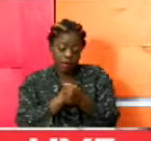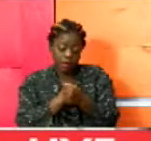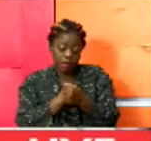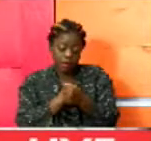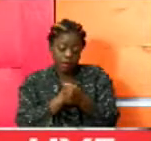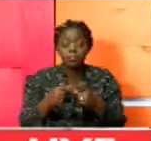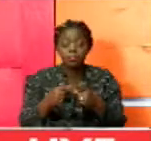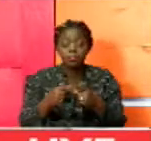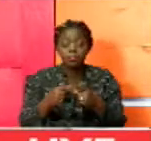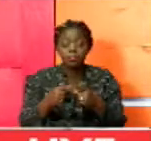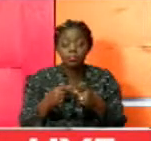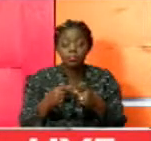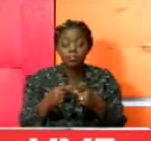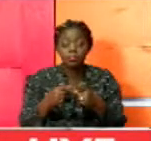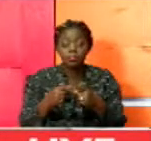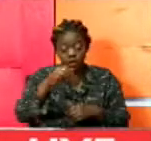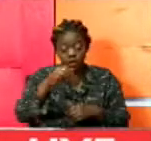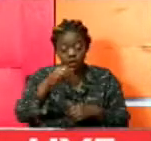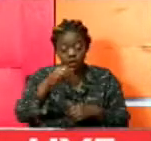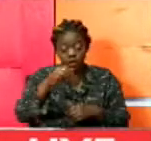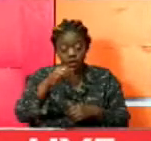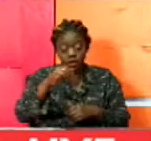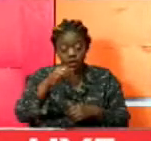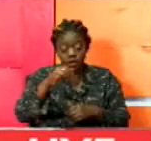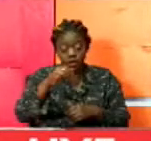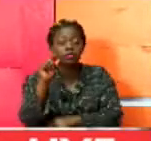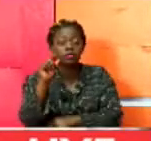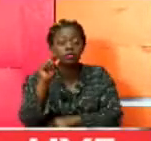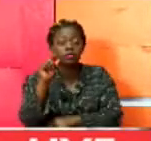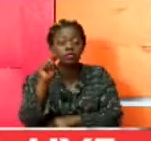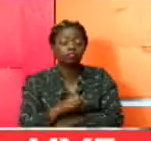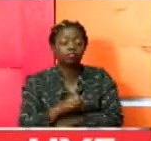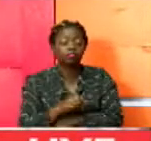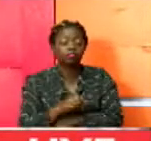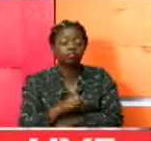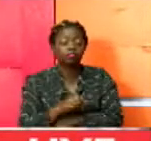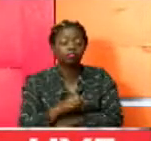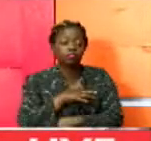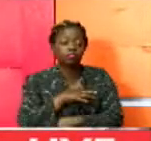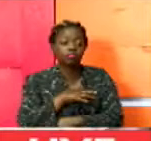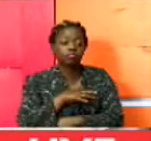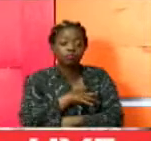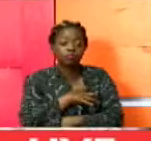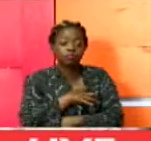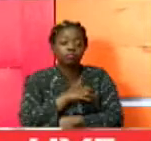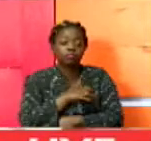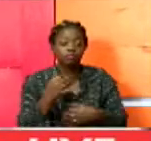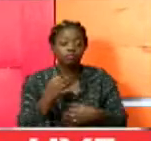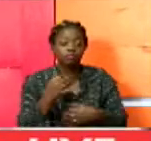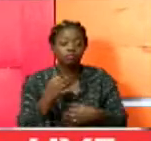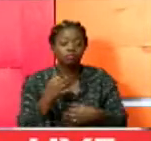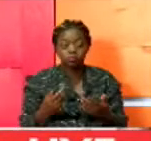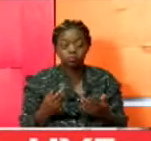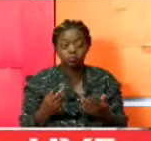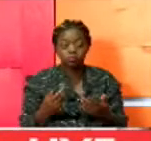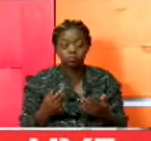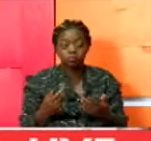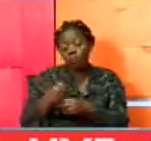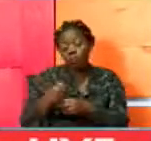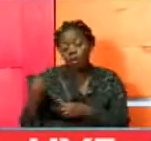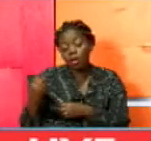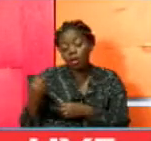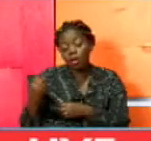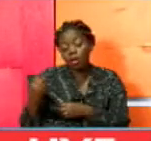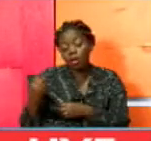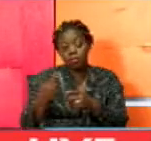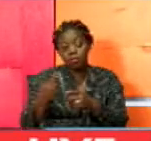N'ate ab'eggaali baali batono. Bizinesi y'eggaali. Olwa tenga ndeseyo muganda wange okuva